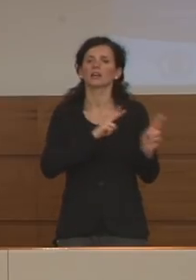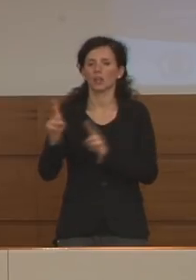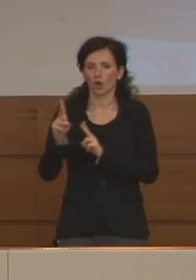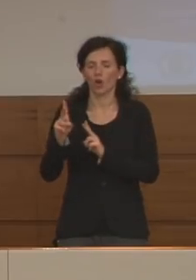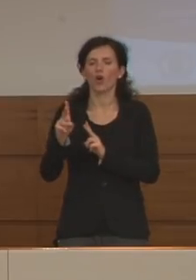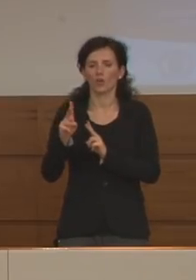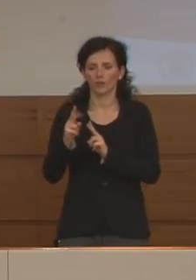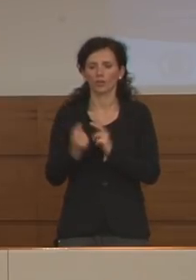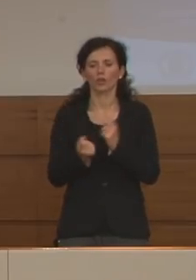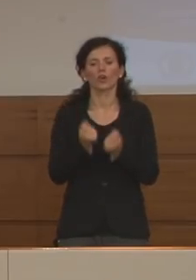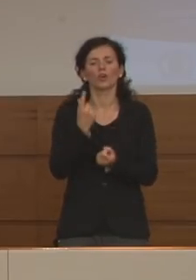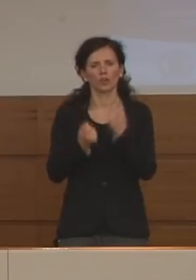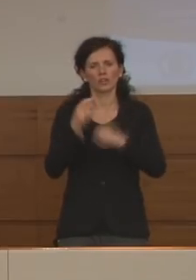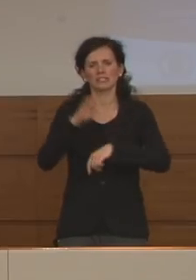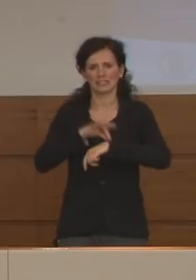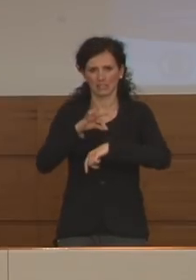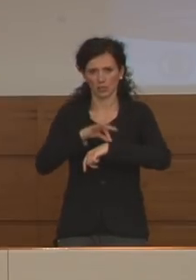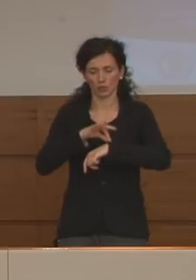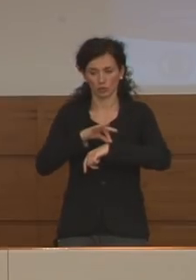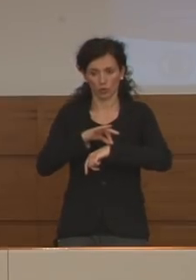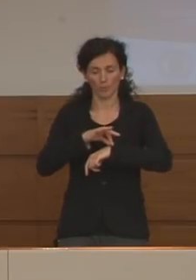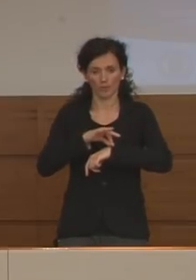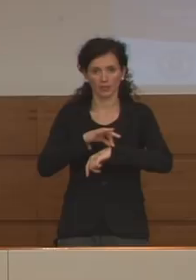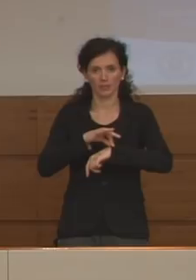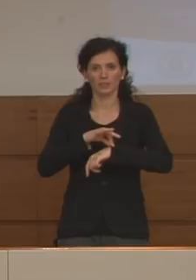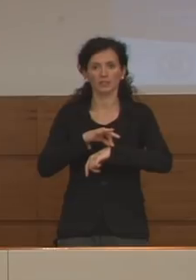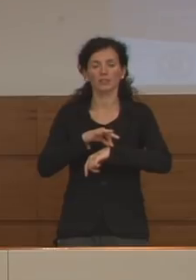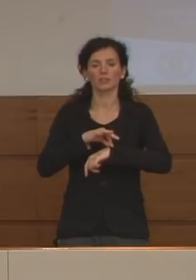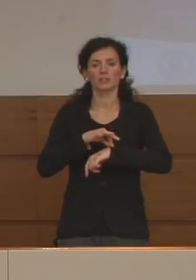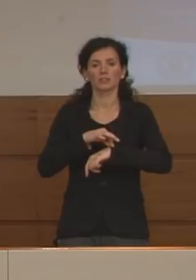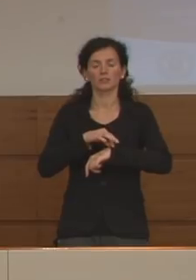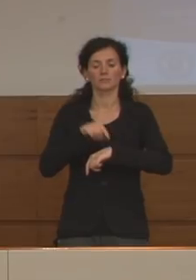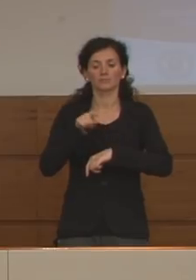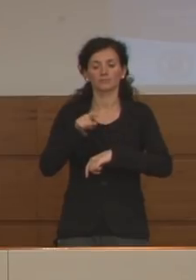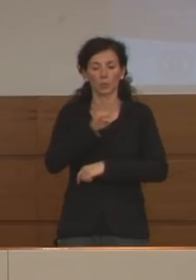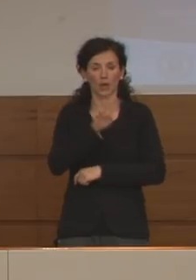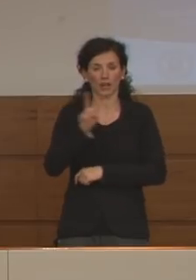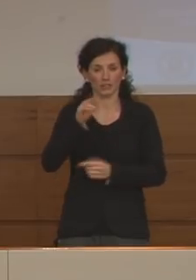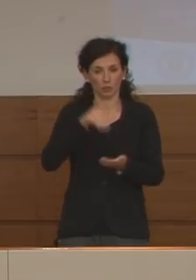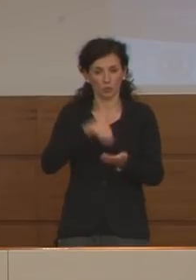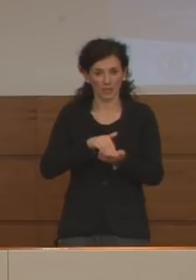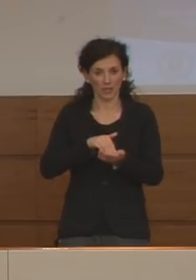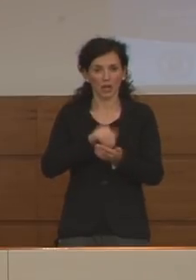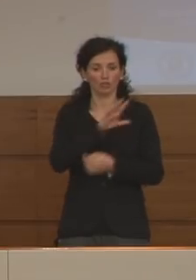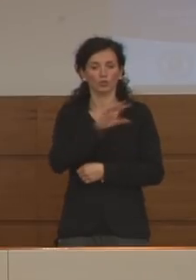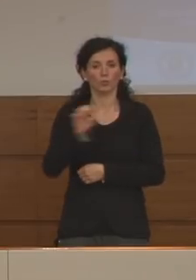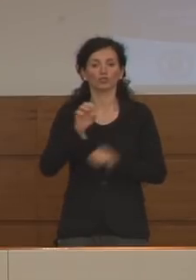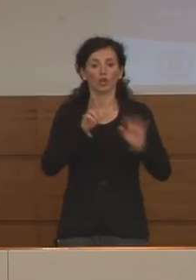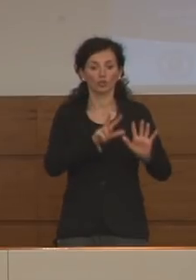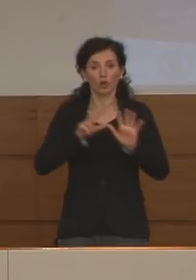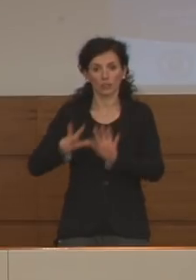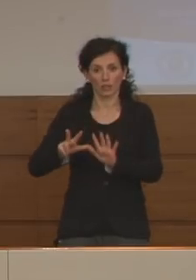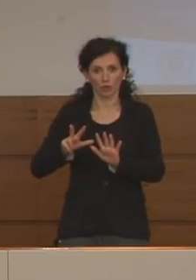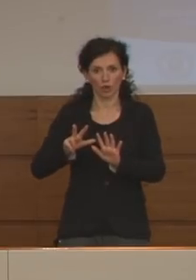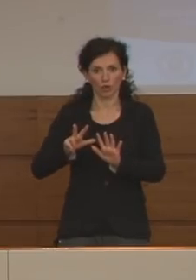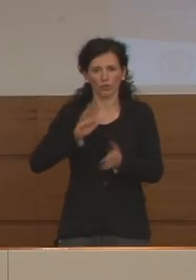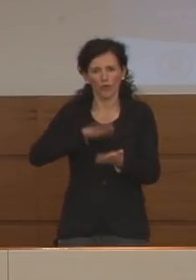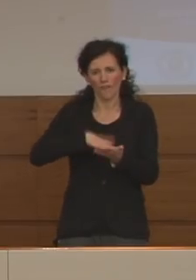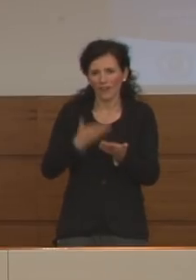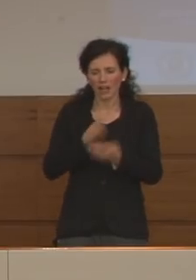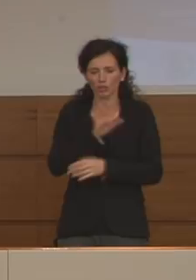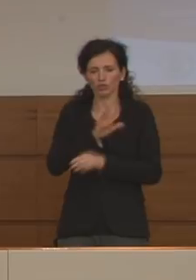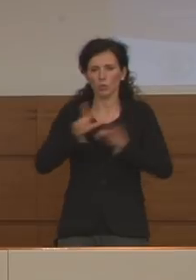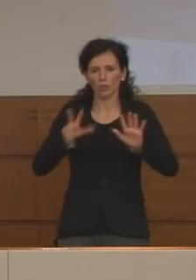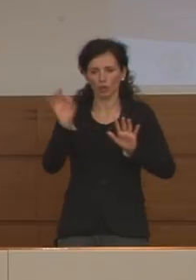sintomi mentre la maggior parte 40 2.588 il 58 per cento